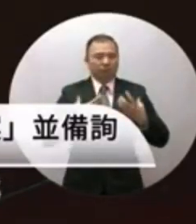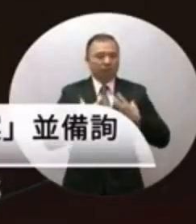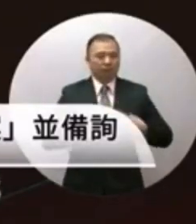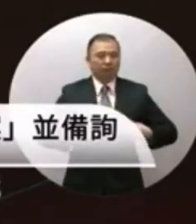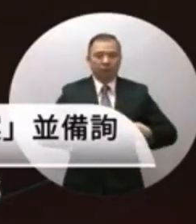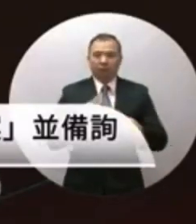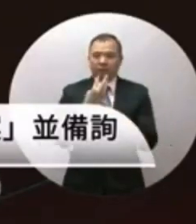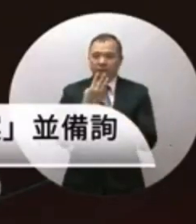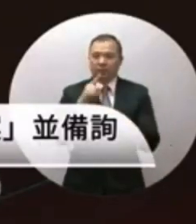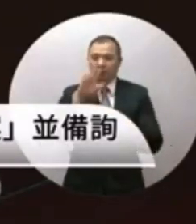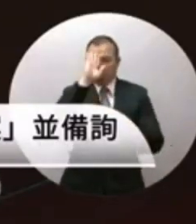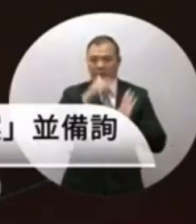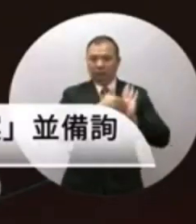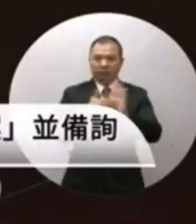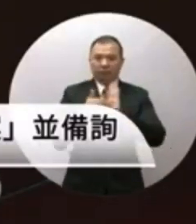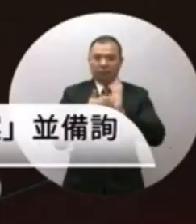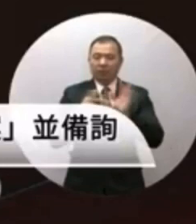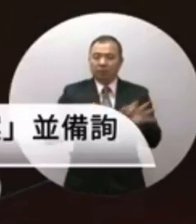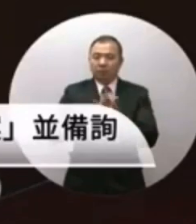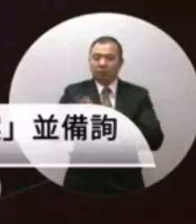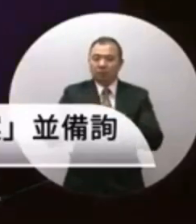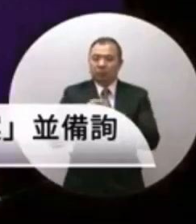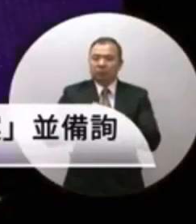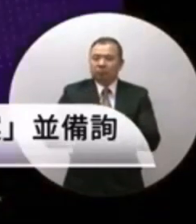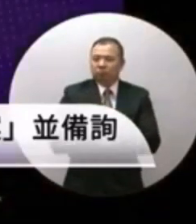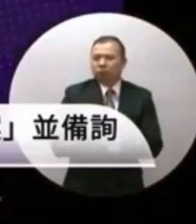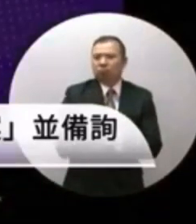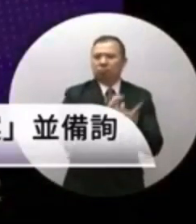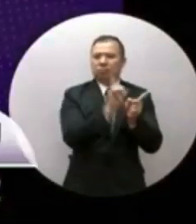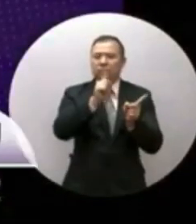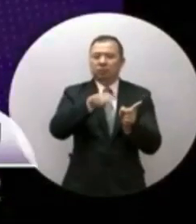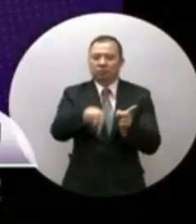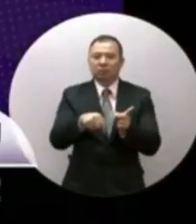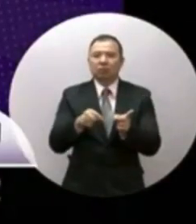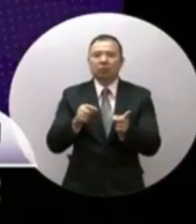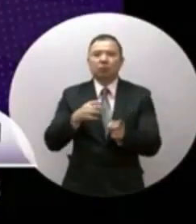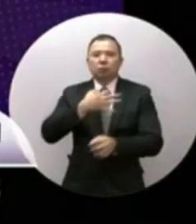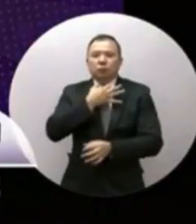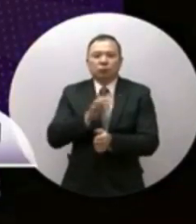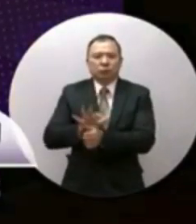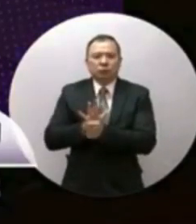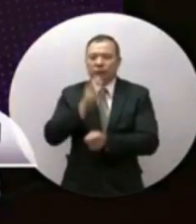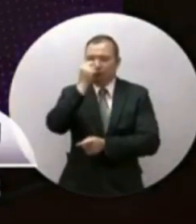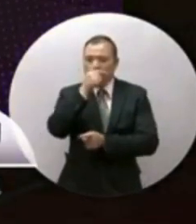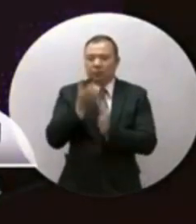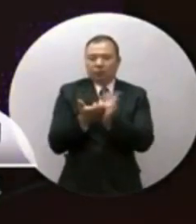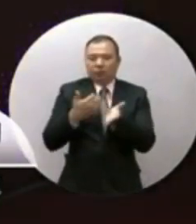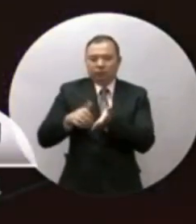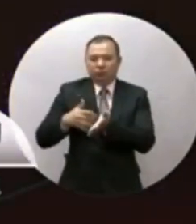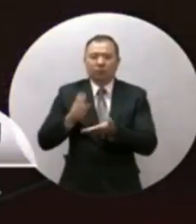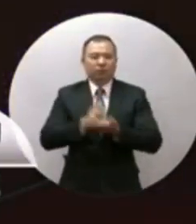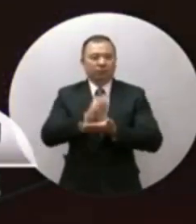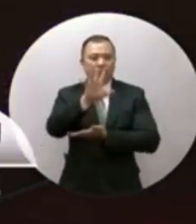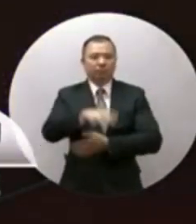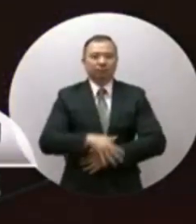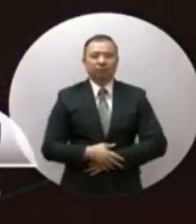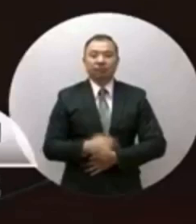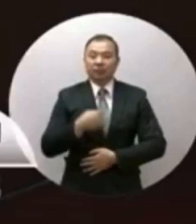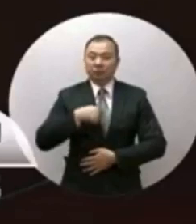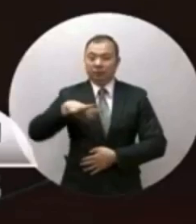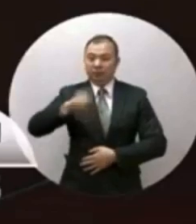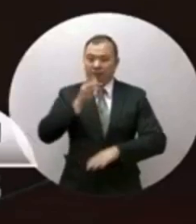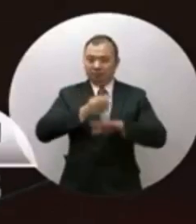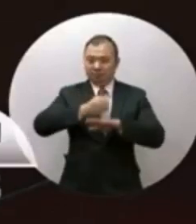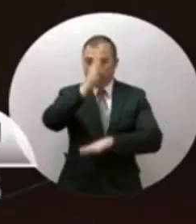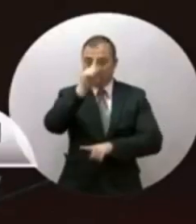治振兴特别预算追加预算案前来报告并备询。首先要感谢